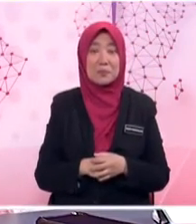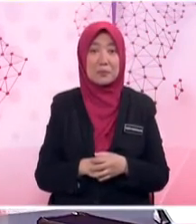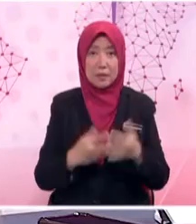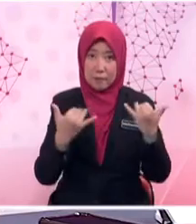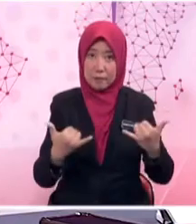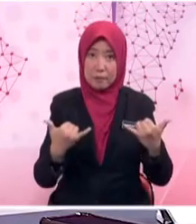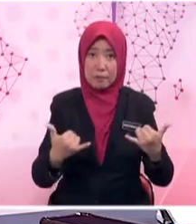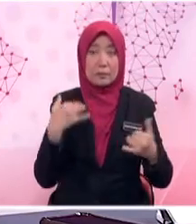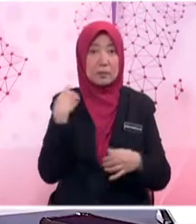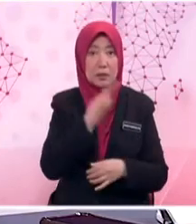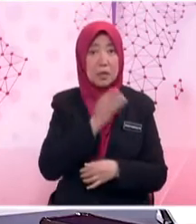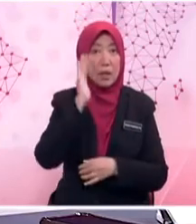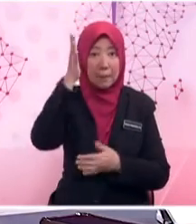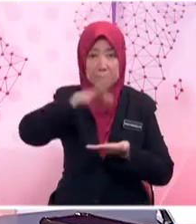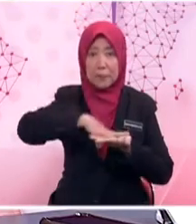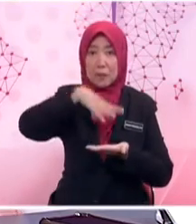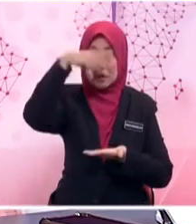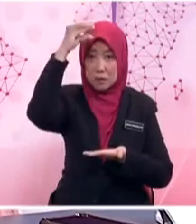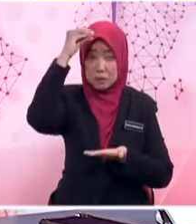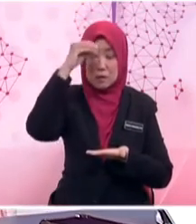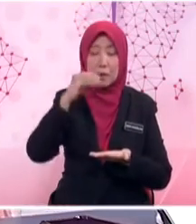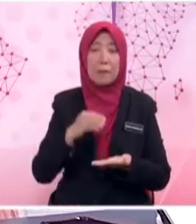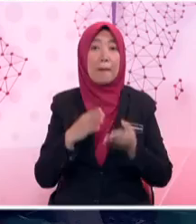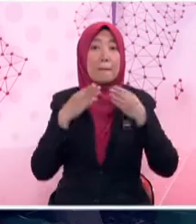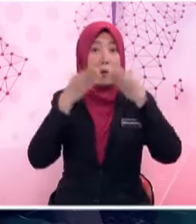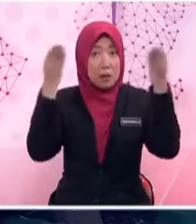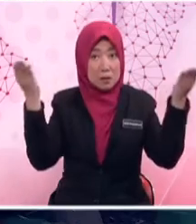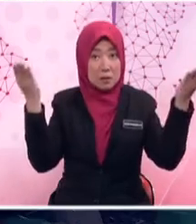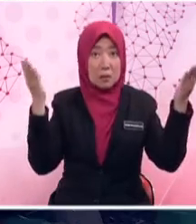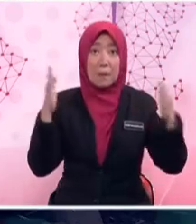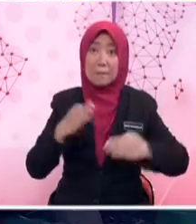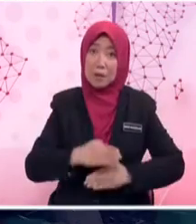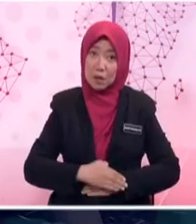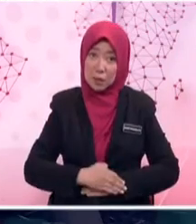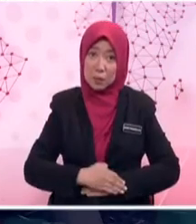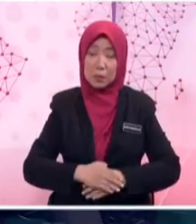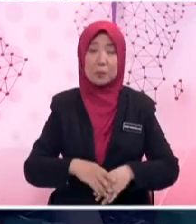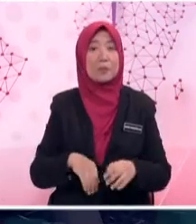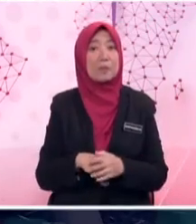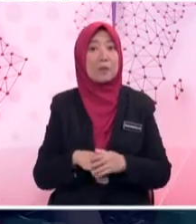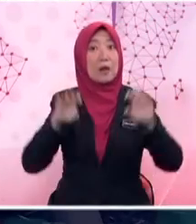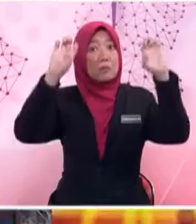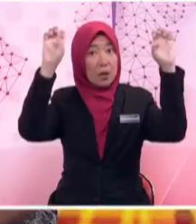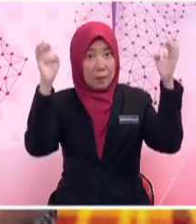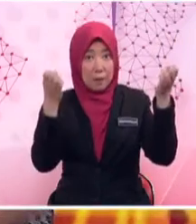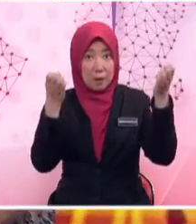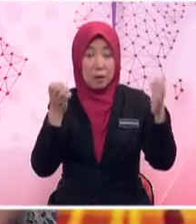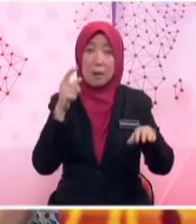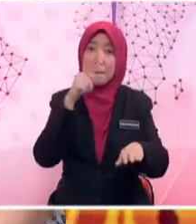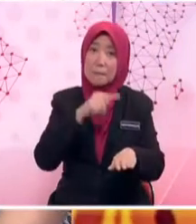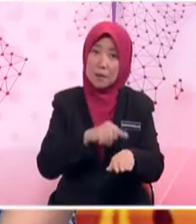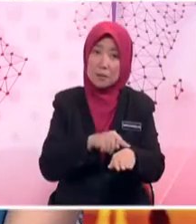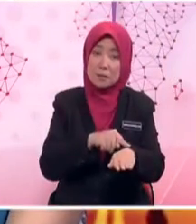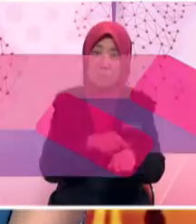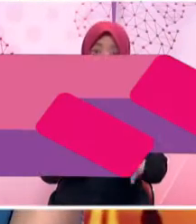Bahasa Melayu ini. Apakah topiknya? Ya, hari ini tema kita adalah berkenaan dengan masa lapang.